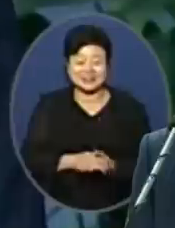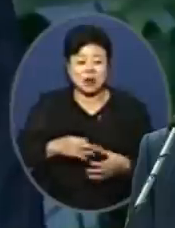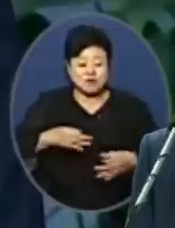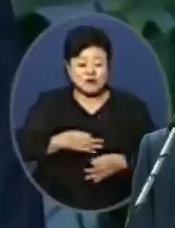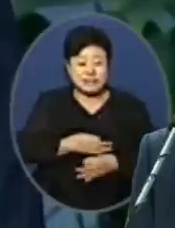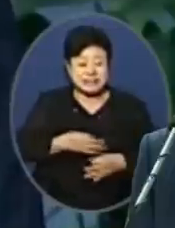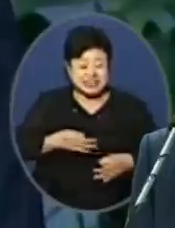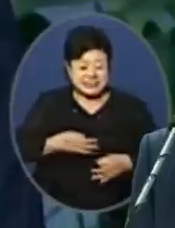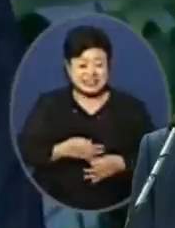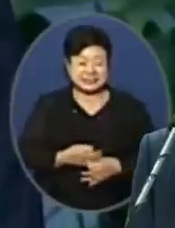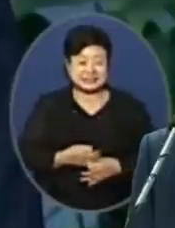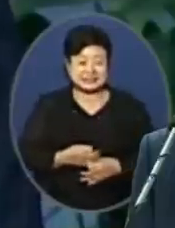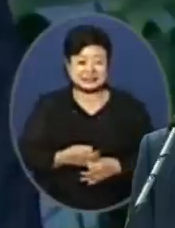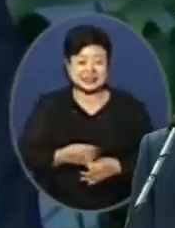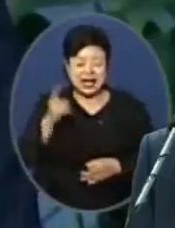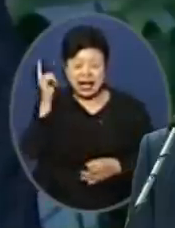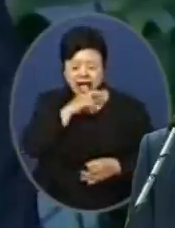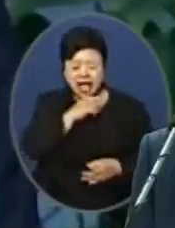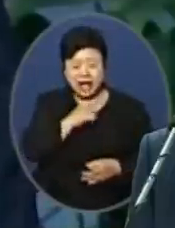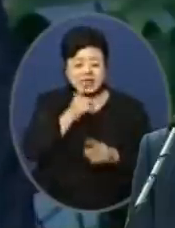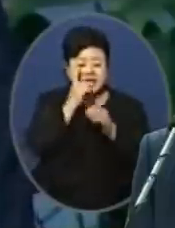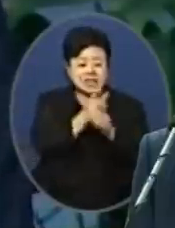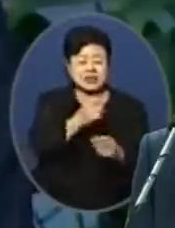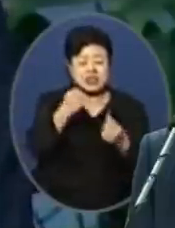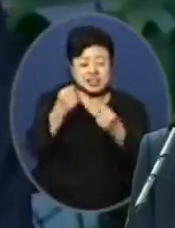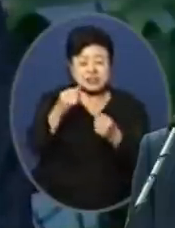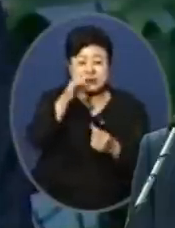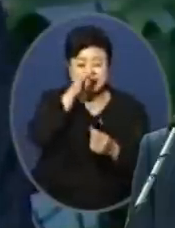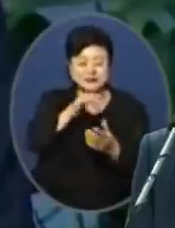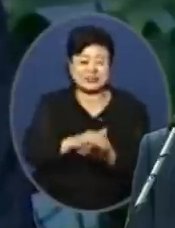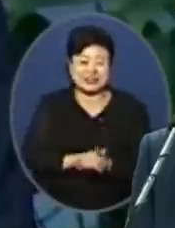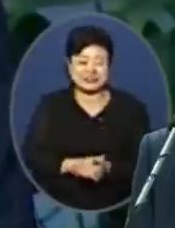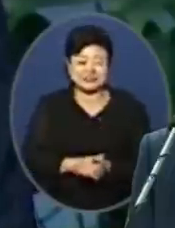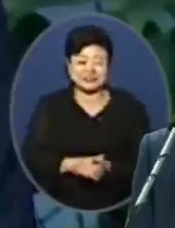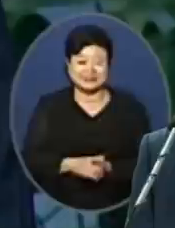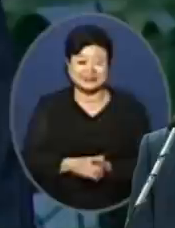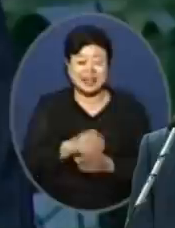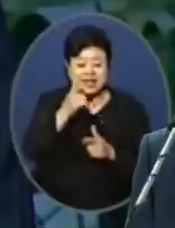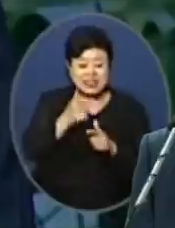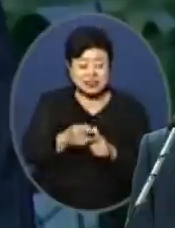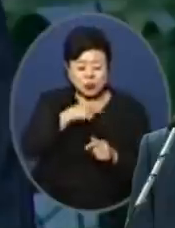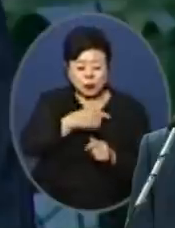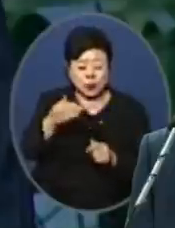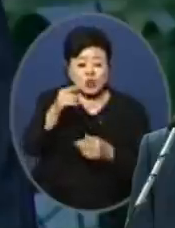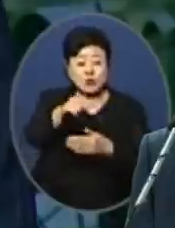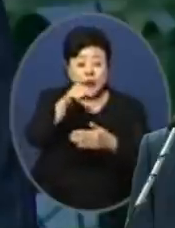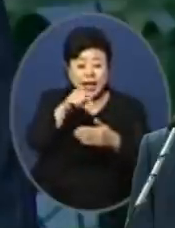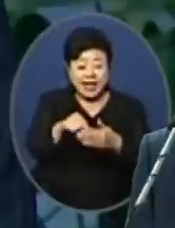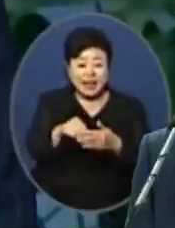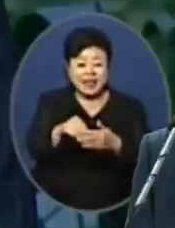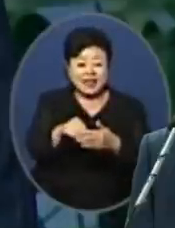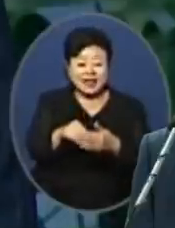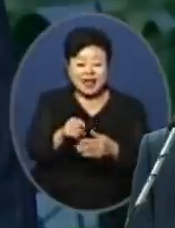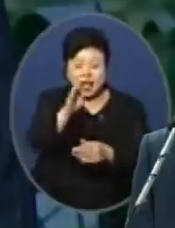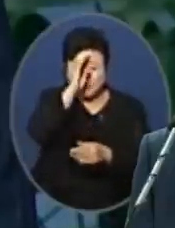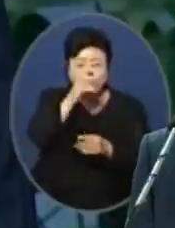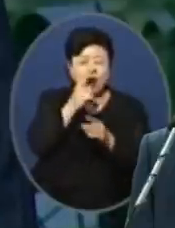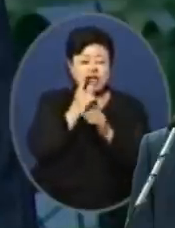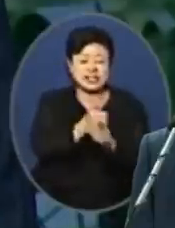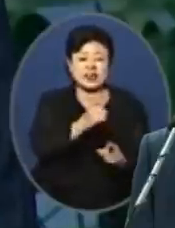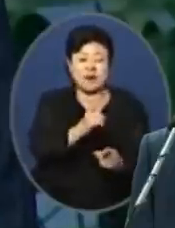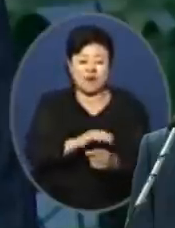불의와 악행을 이길 수 있는 힘이 들어있습니다. 예수님의 보혈 속에는 병을